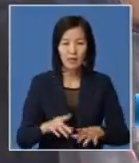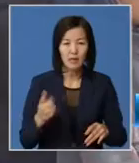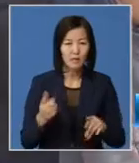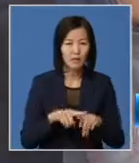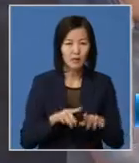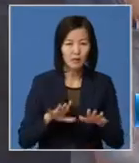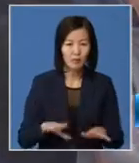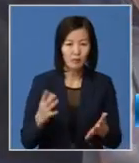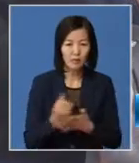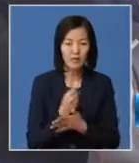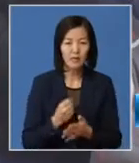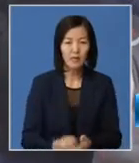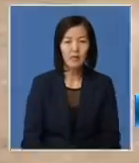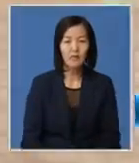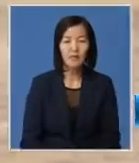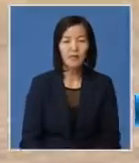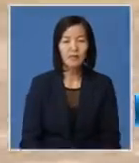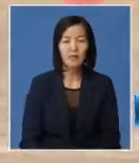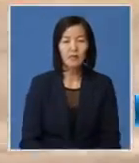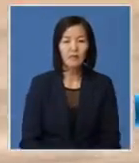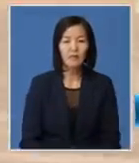бірінші боп кесіп өтті.